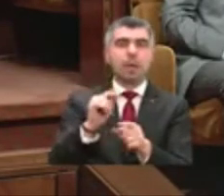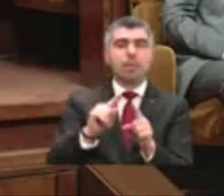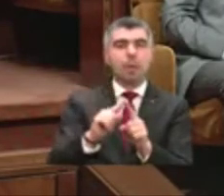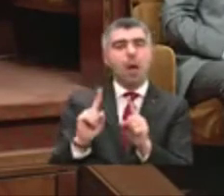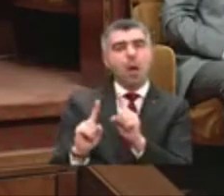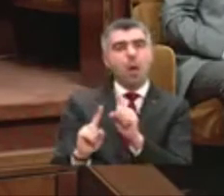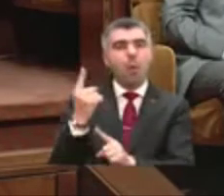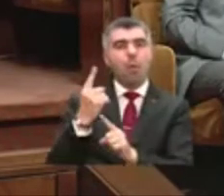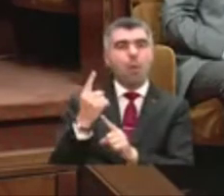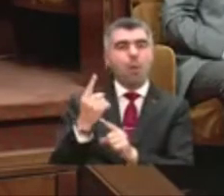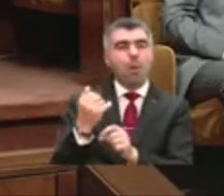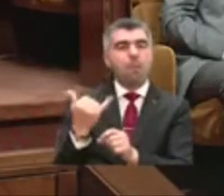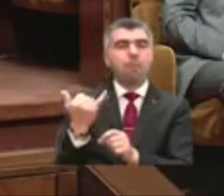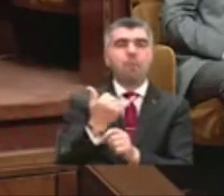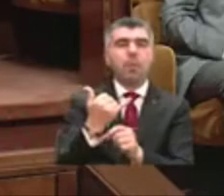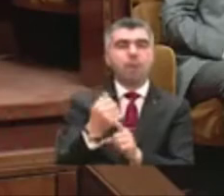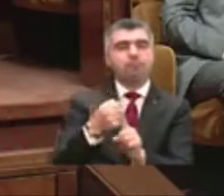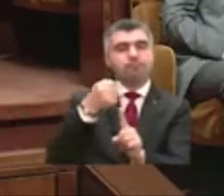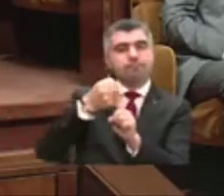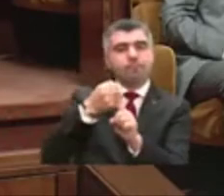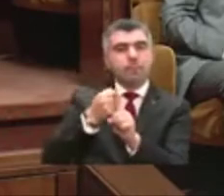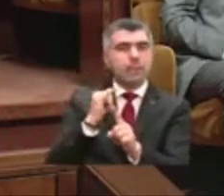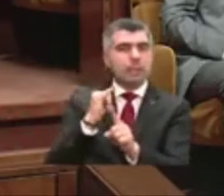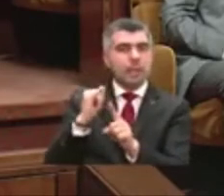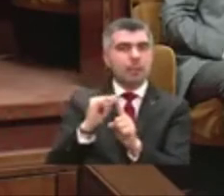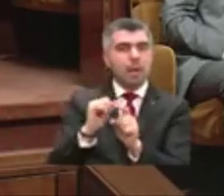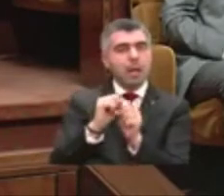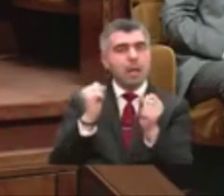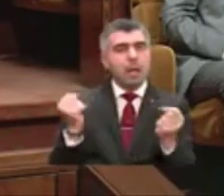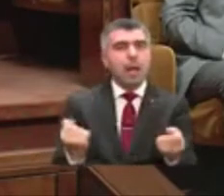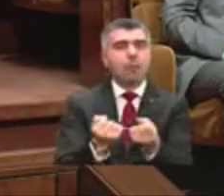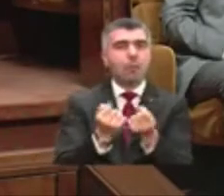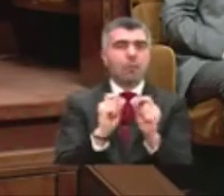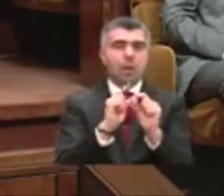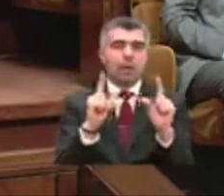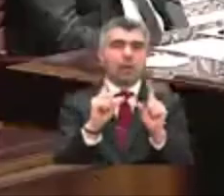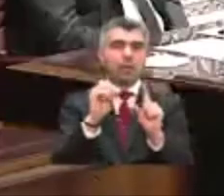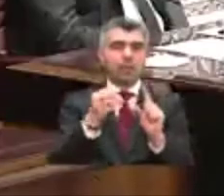باعتباره عاملاً أساسياً لاستدامة نموذجنا التنموي المنشود.